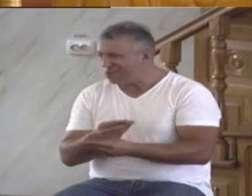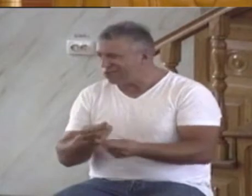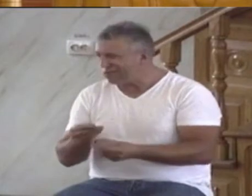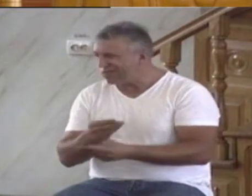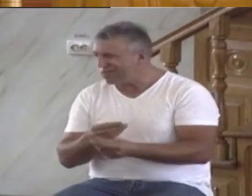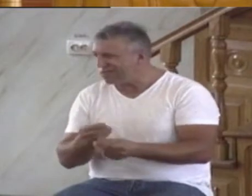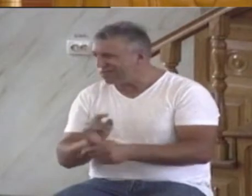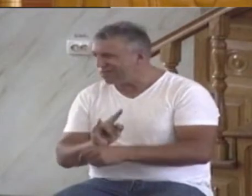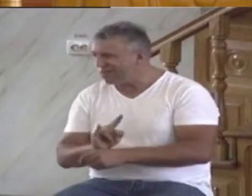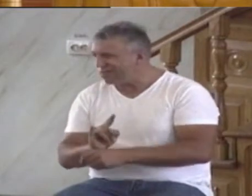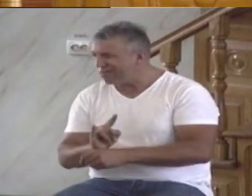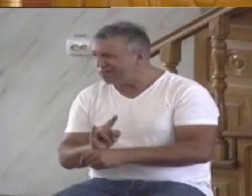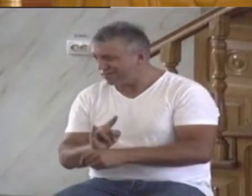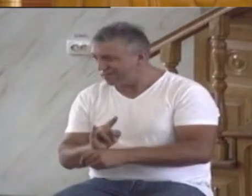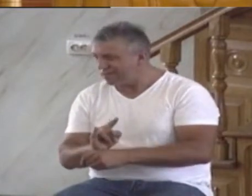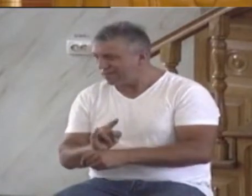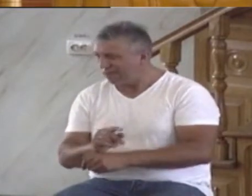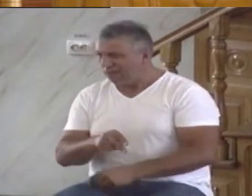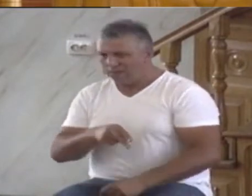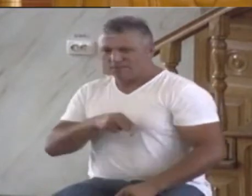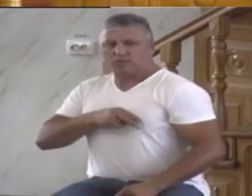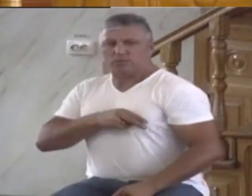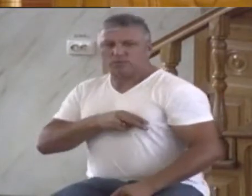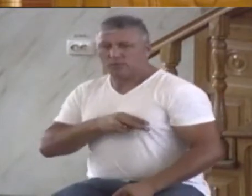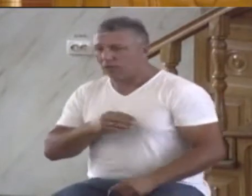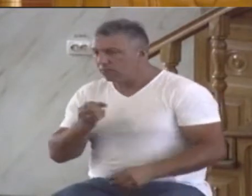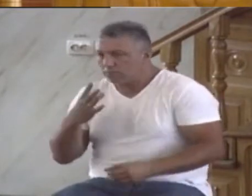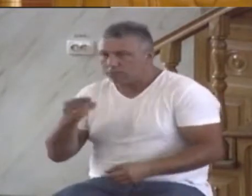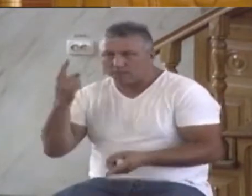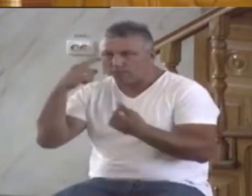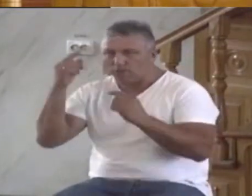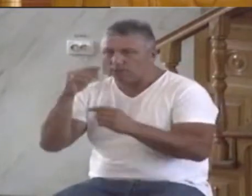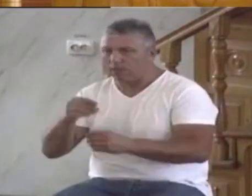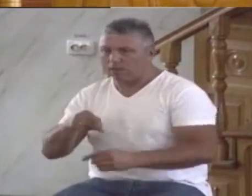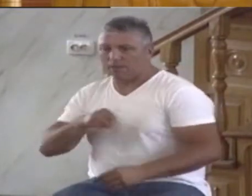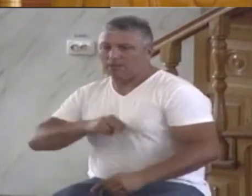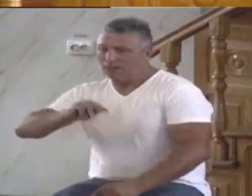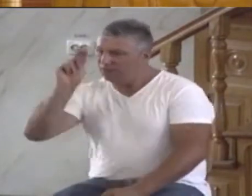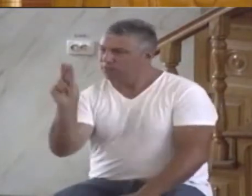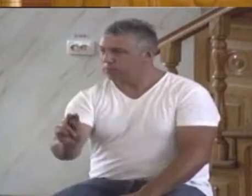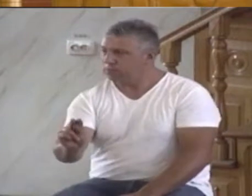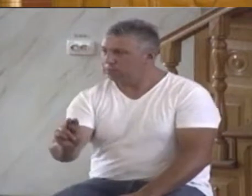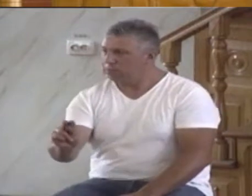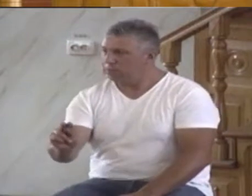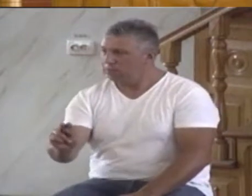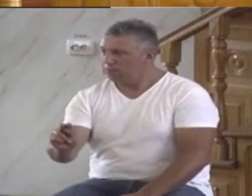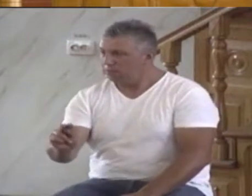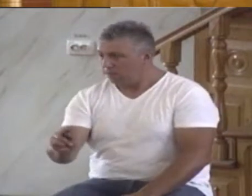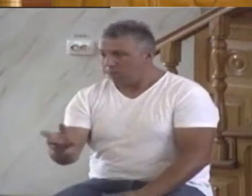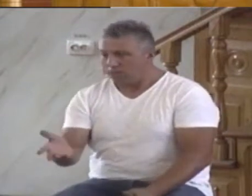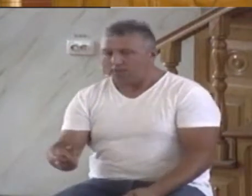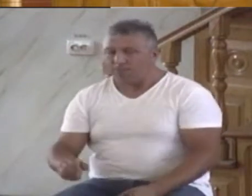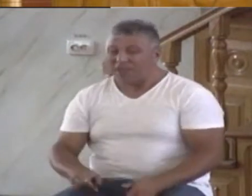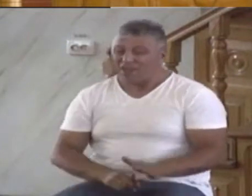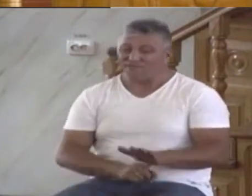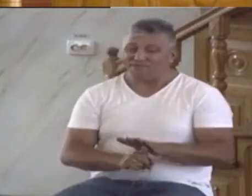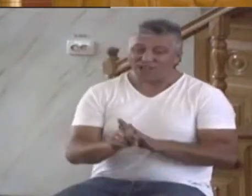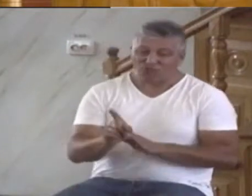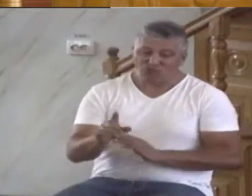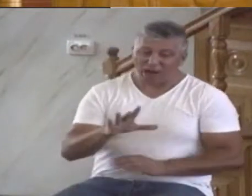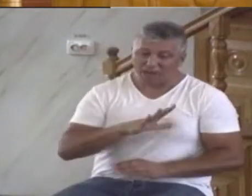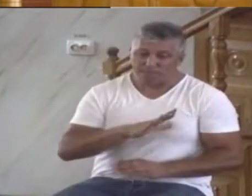заслуженные и надутые. Те, которых сначала славили, а